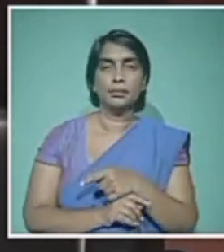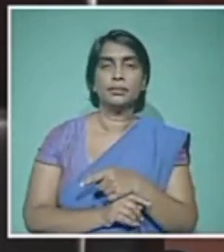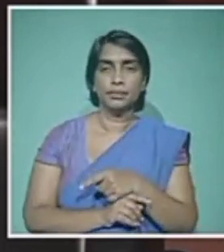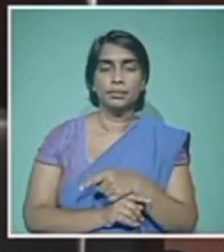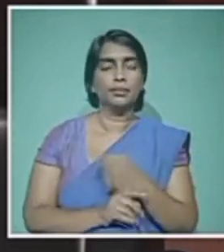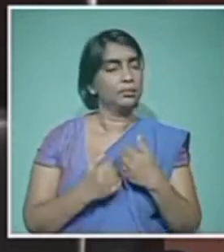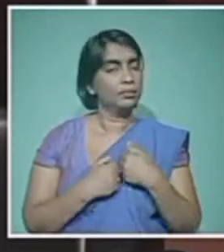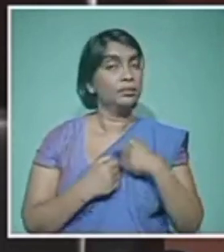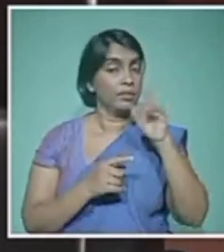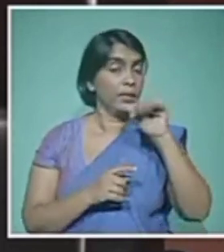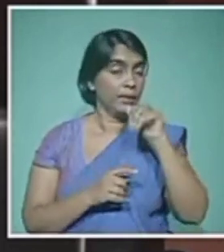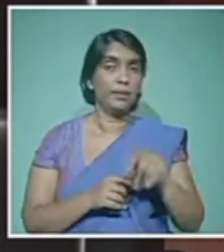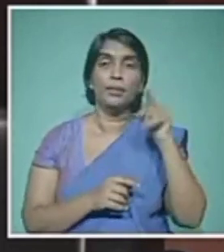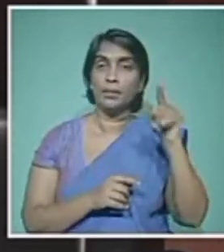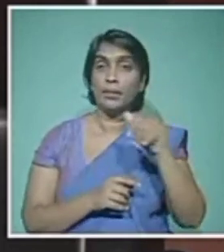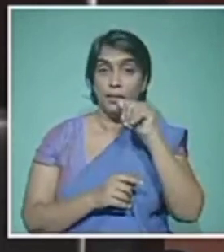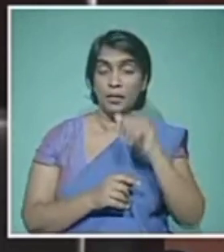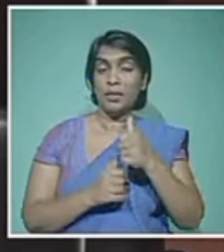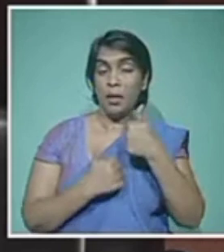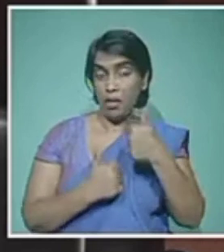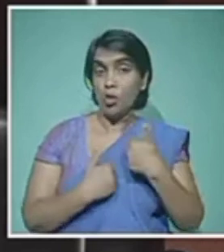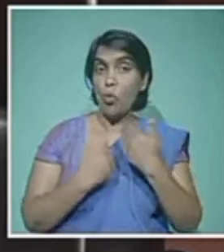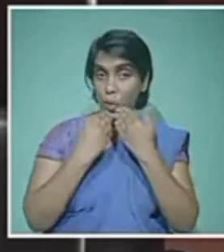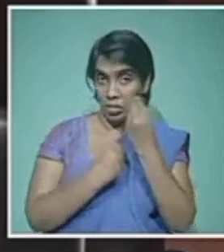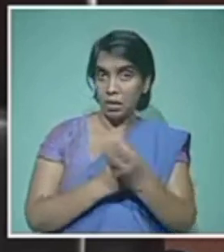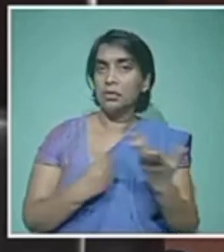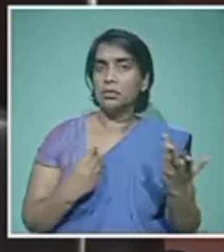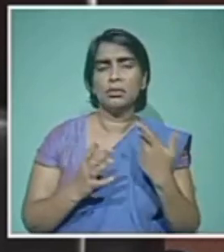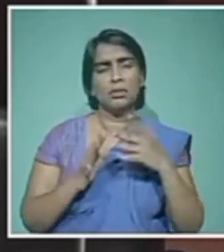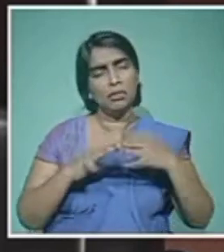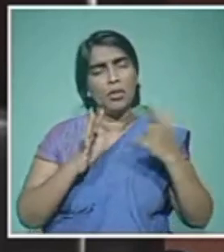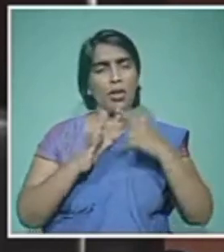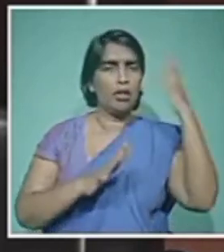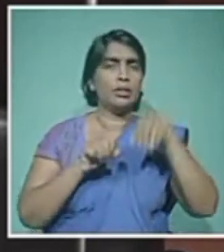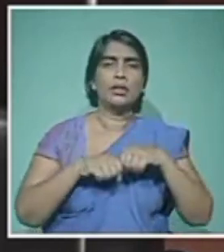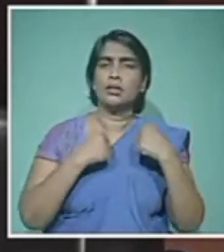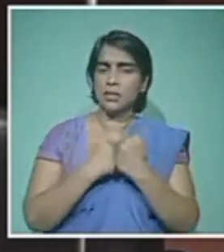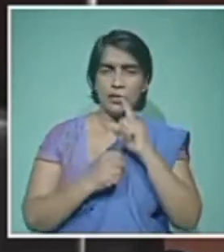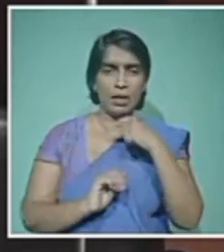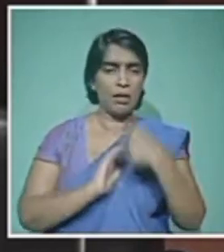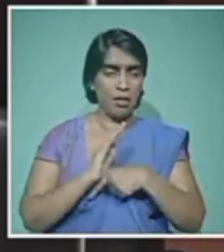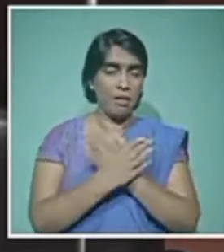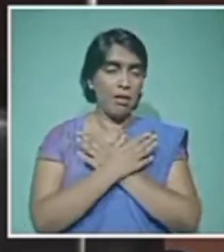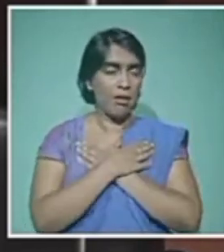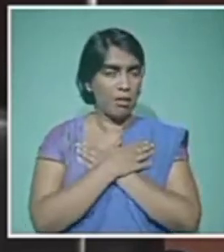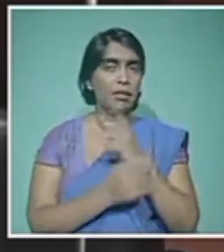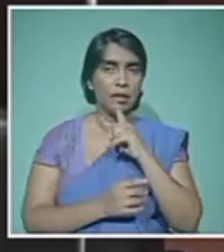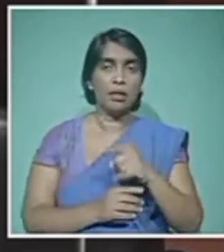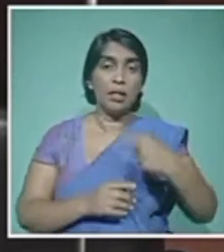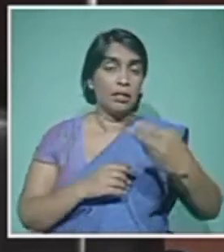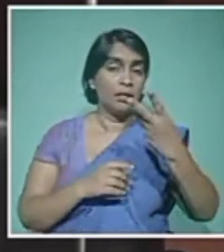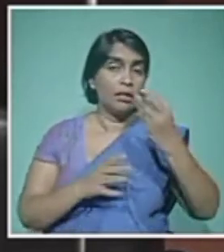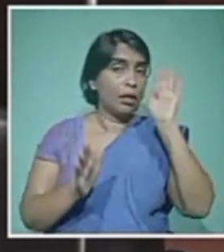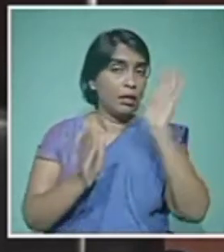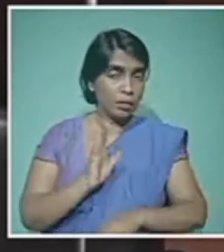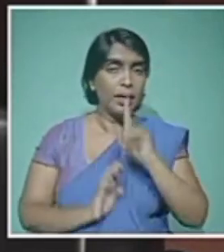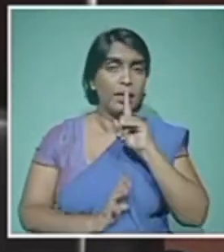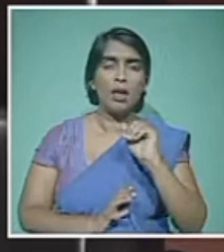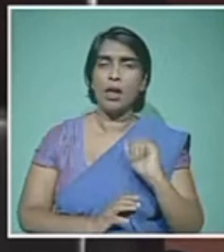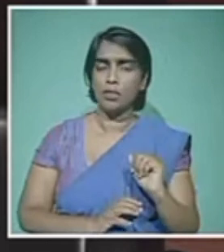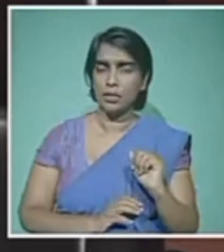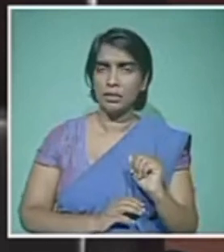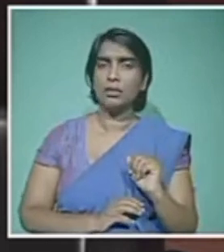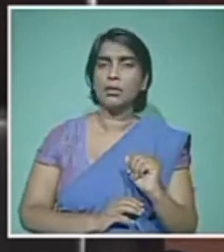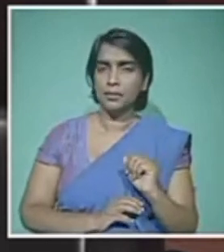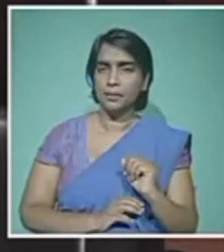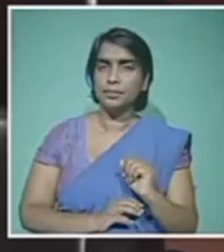අපිට ඒ අය ඇත්ත වශයෙන්ම අවංක උපදෙස් දෙනවද කියලා කොයි ජාත්‍යන්තර සංවිධානයක්ද කියන්නේ අපේ රටට ආදරේ නැහැ ඒ දින ගාන ඉවත් කරන්න කියලා